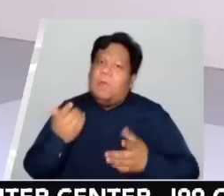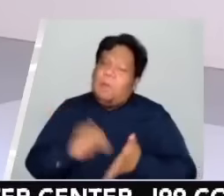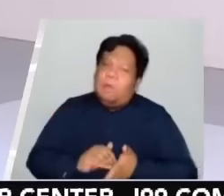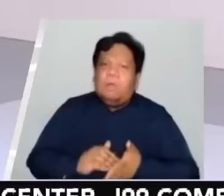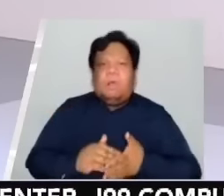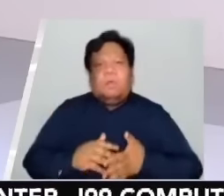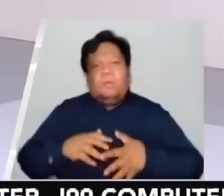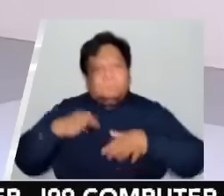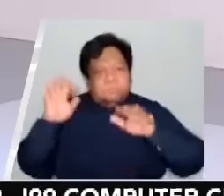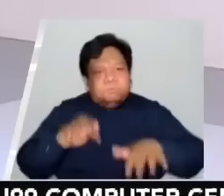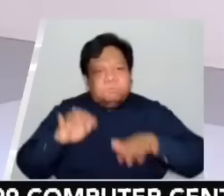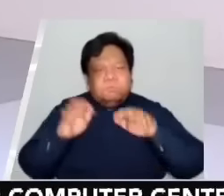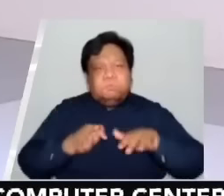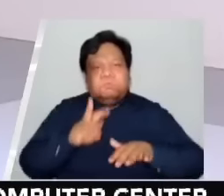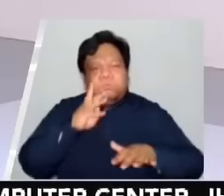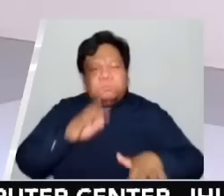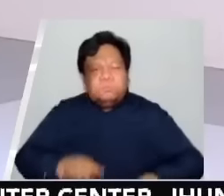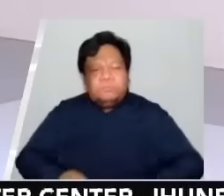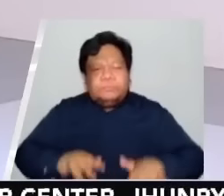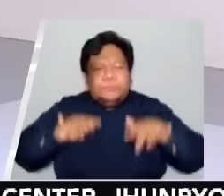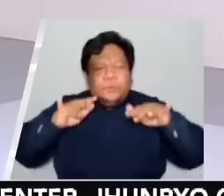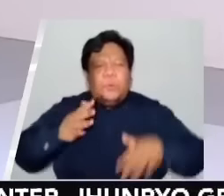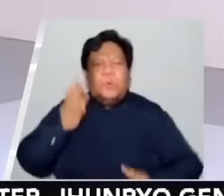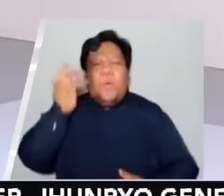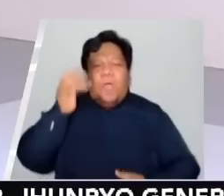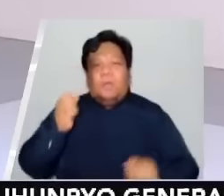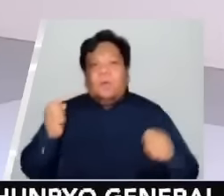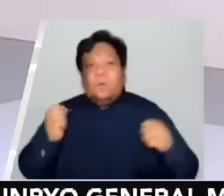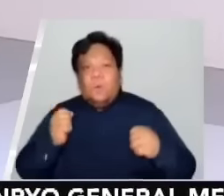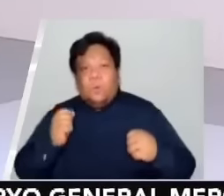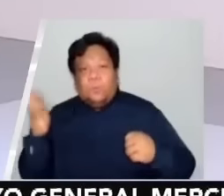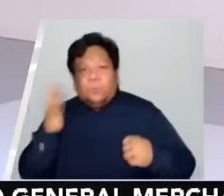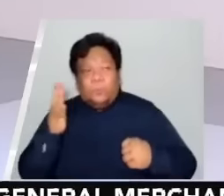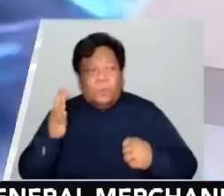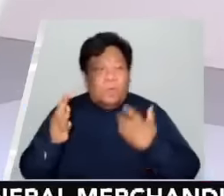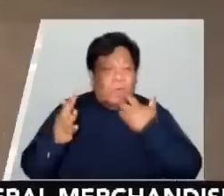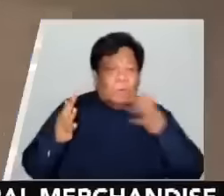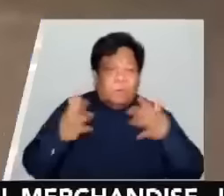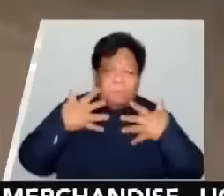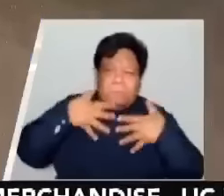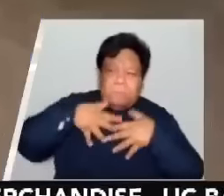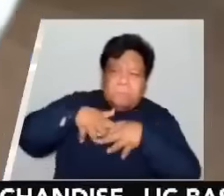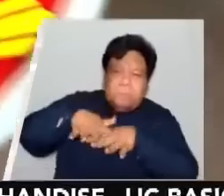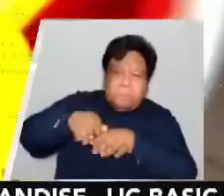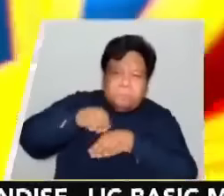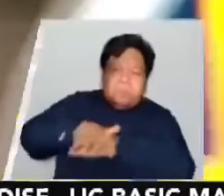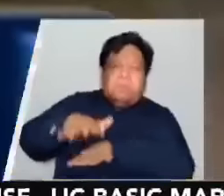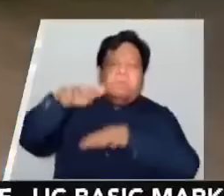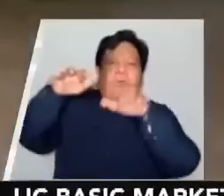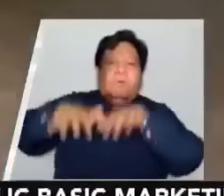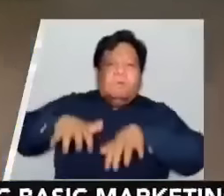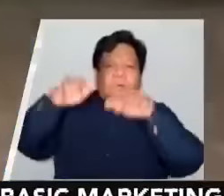at pagguho ng lupa sa ilang lugar ng bansa. May report si Marie Zumali.